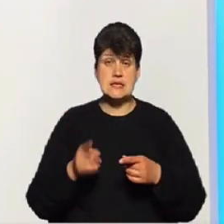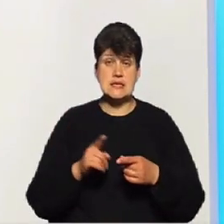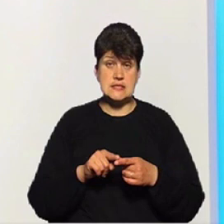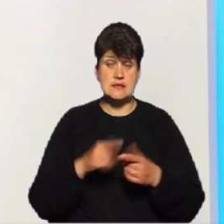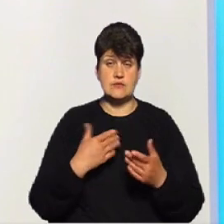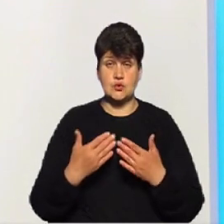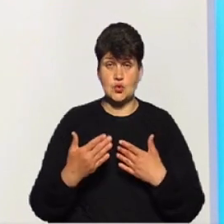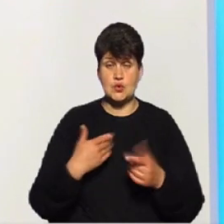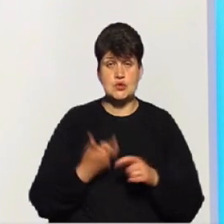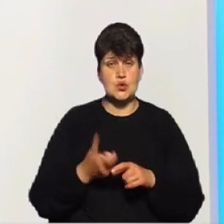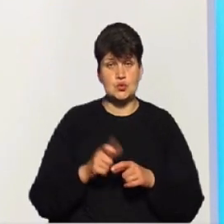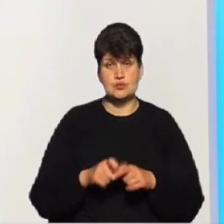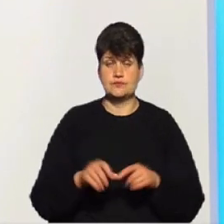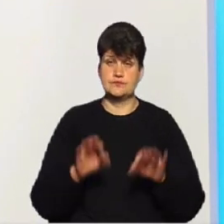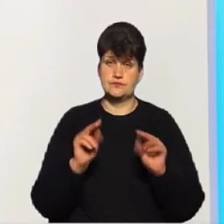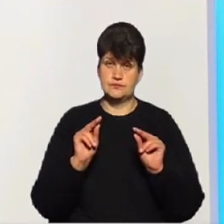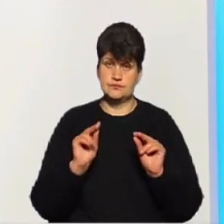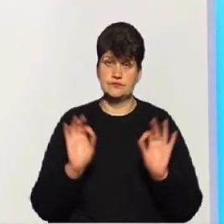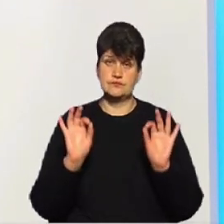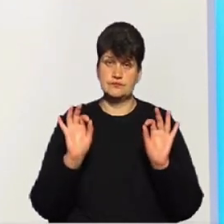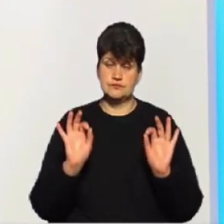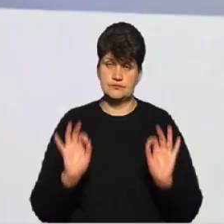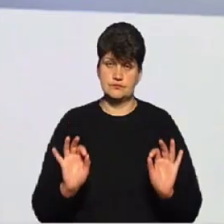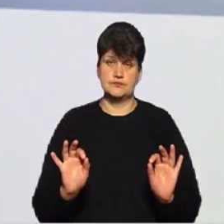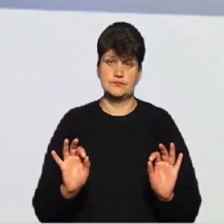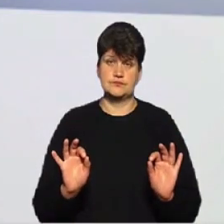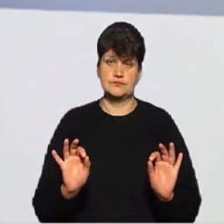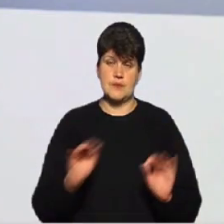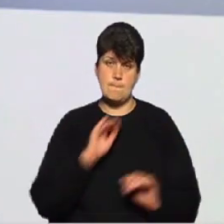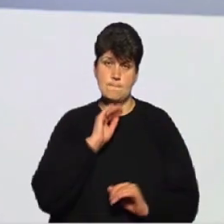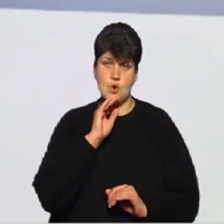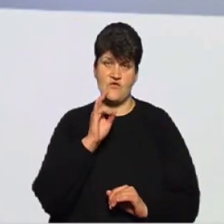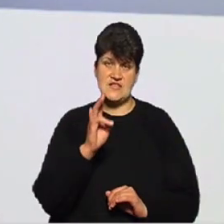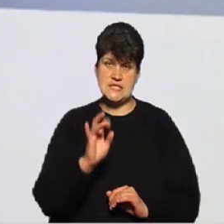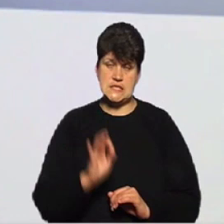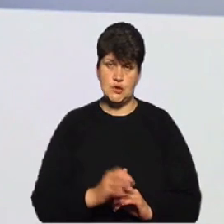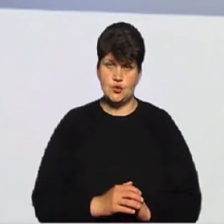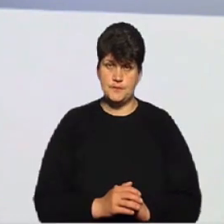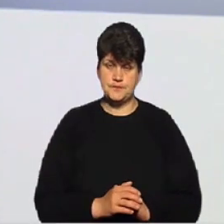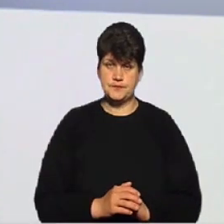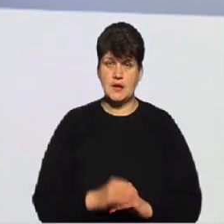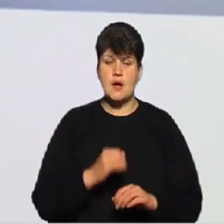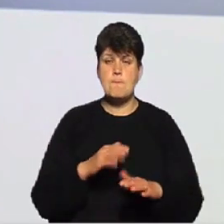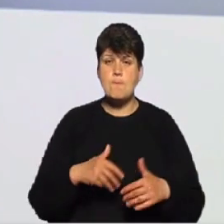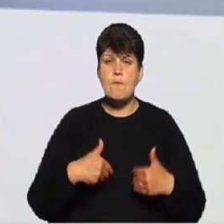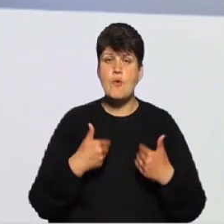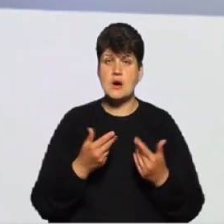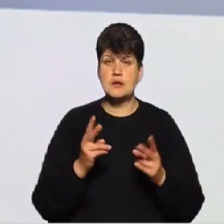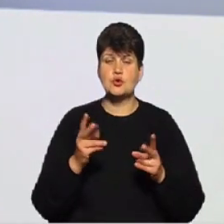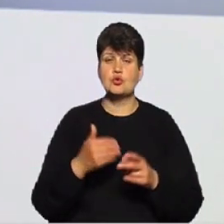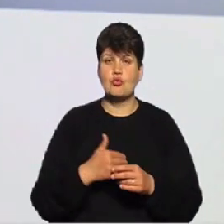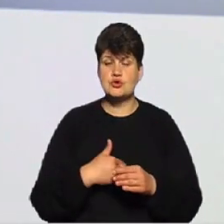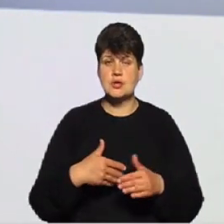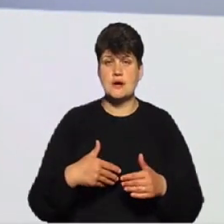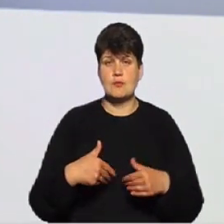підходять до цього так, дуже так об'єктивно і професійно. То, можливо, порада для тих, хто хоче подавати апеляцію, спочатку